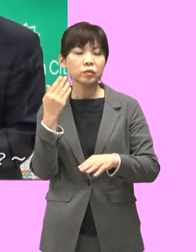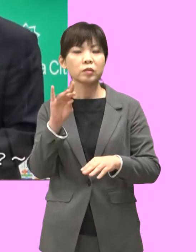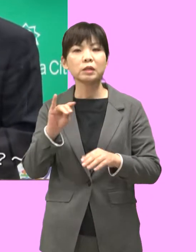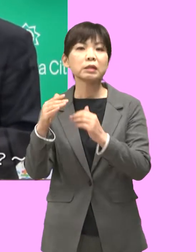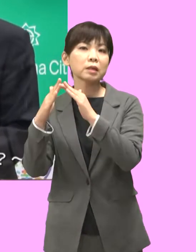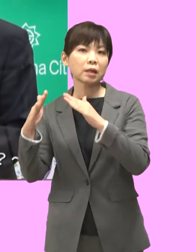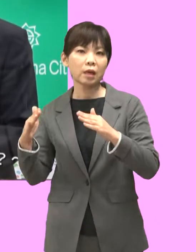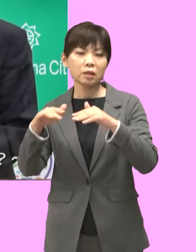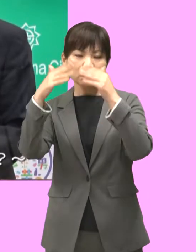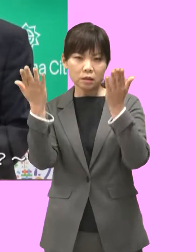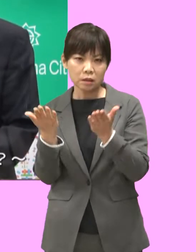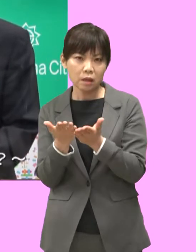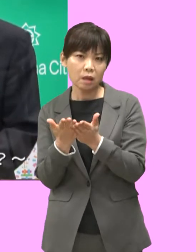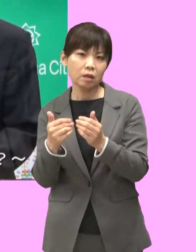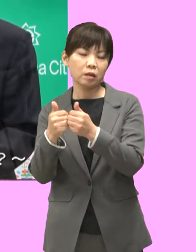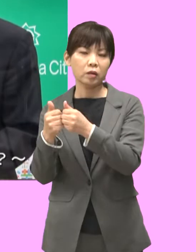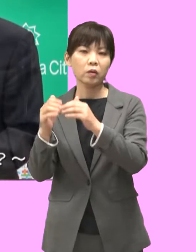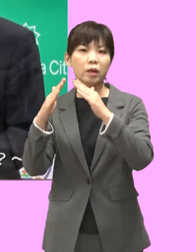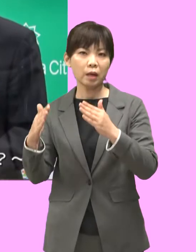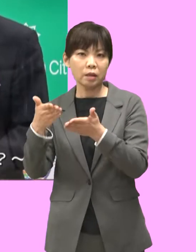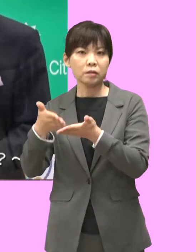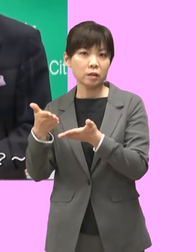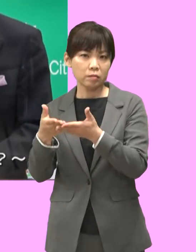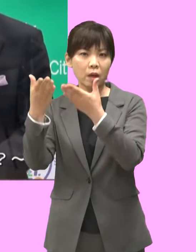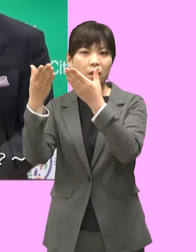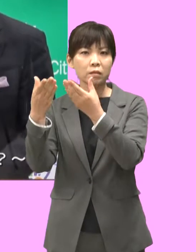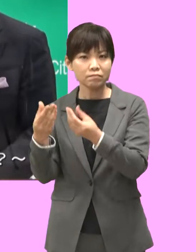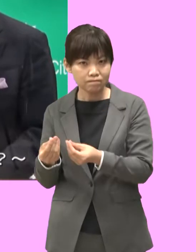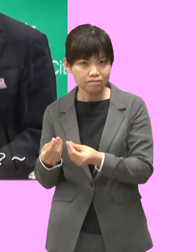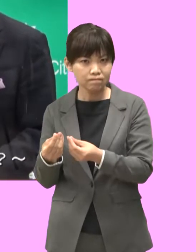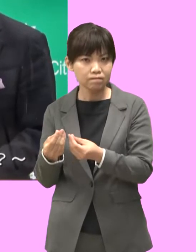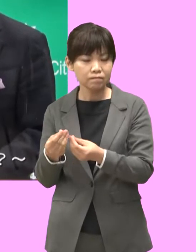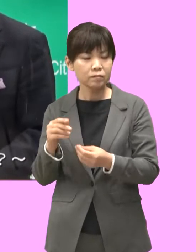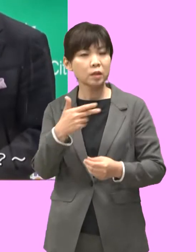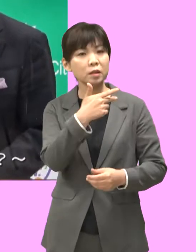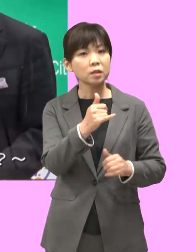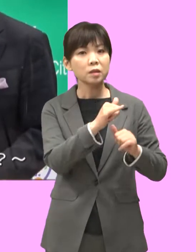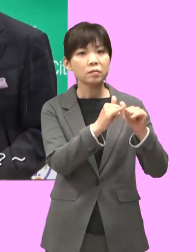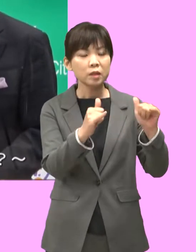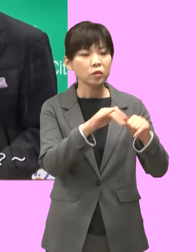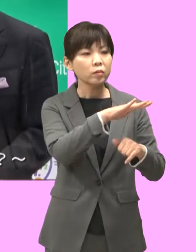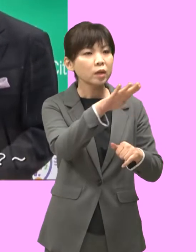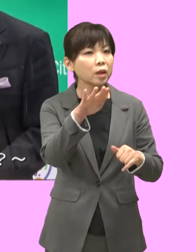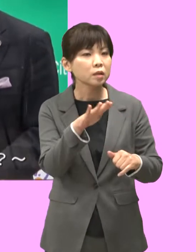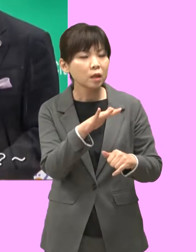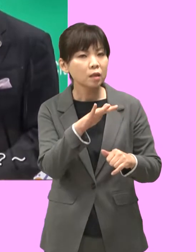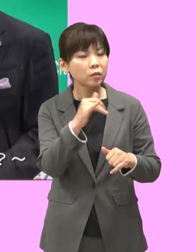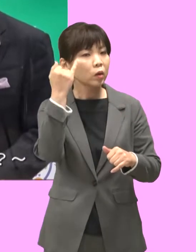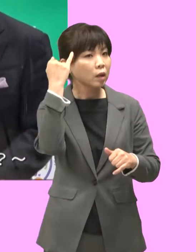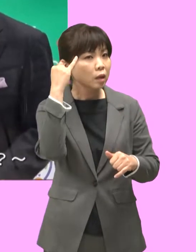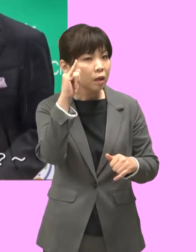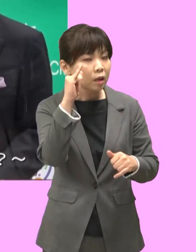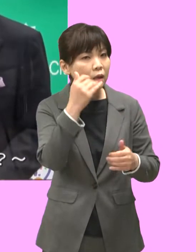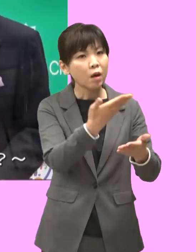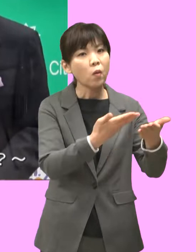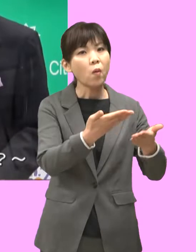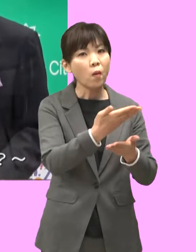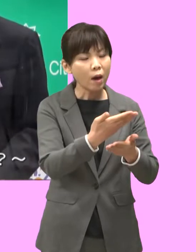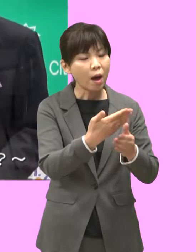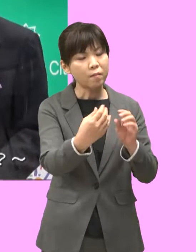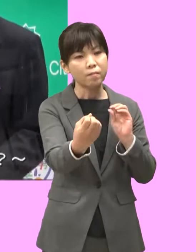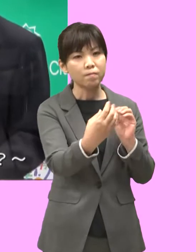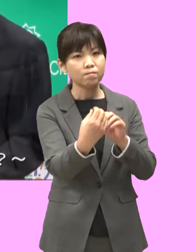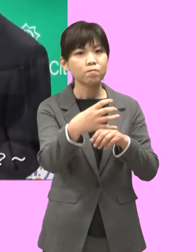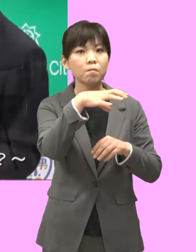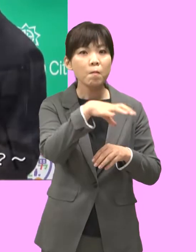員協議会で、ご説明をしましたが、市民の皆さんにも説明をして意見交換をする場、あるいは話し合っていく場を設け